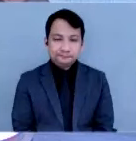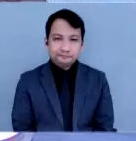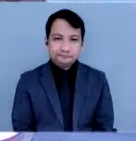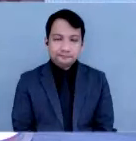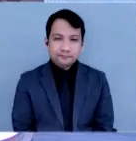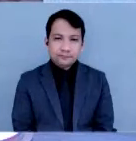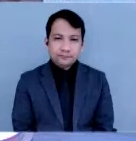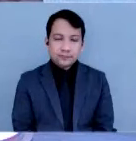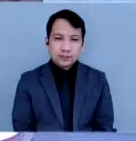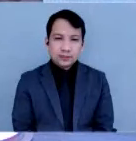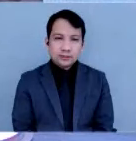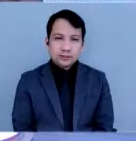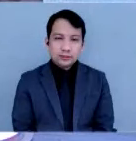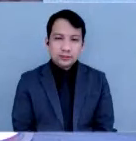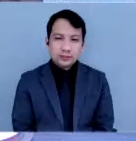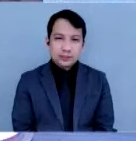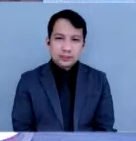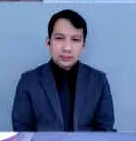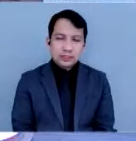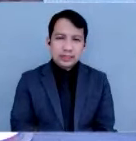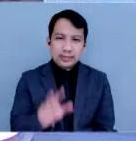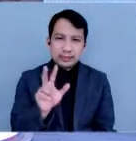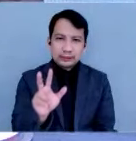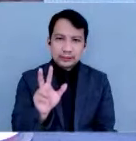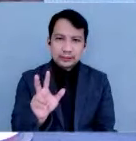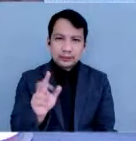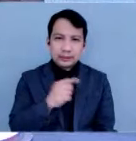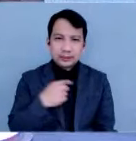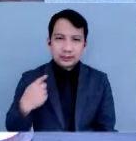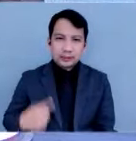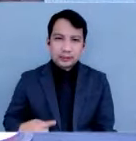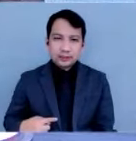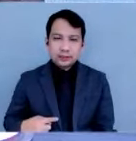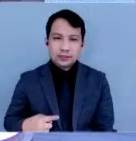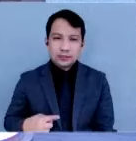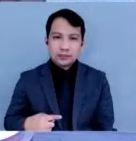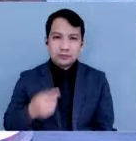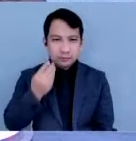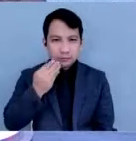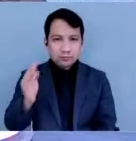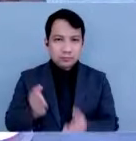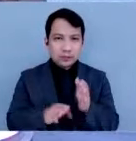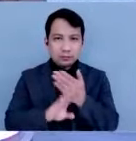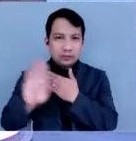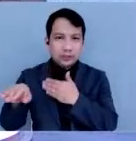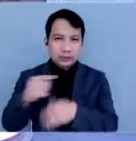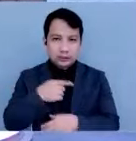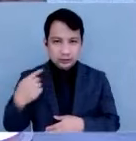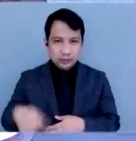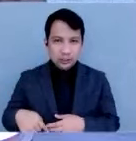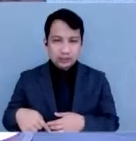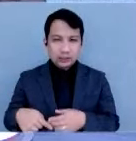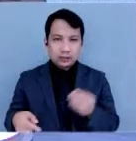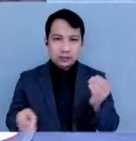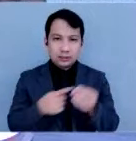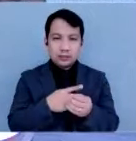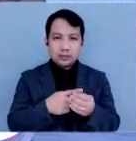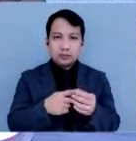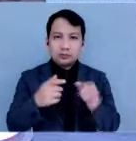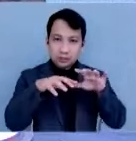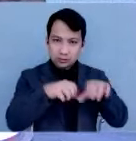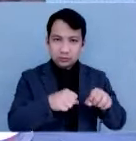Binandiport na ang nasa 30 Chinese na nahuli sa niraid na Pogo Hub sa Bambantarlak. Patunay raw yan na seryoso ang gobyerno